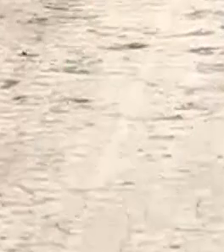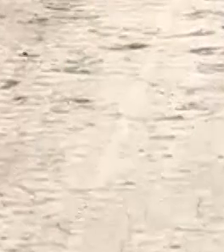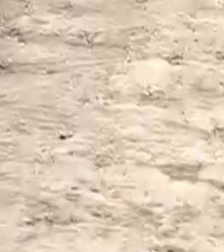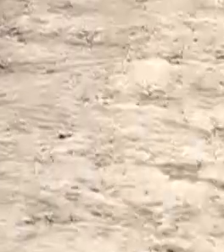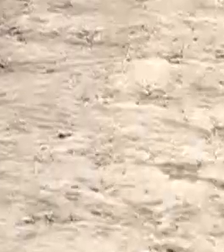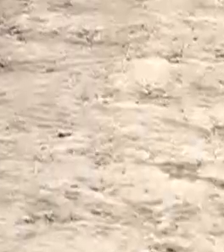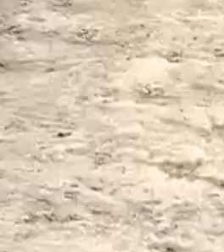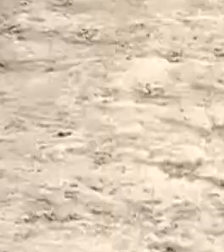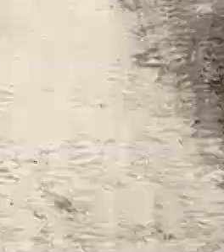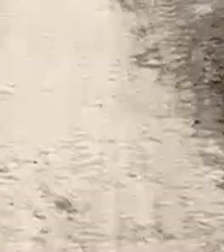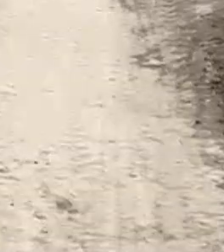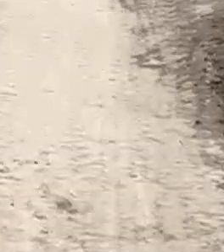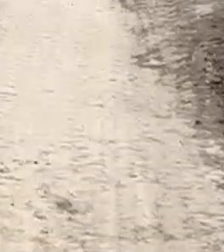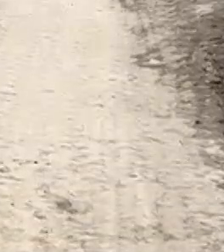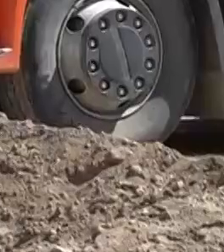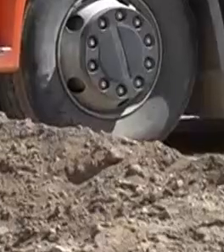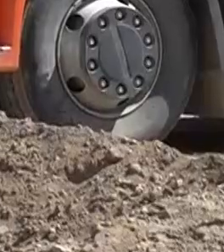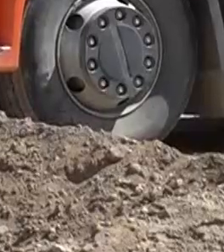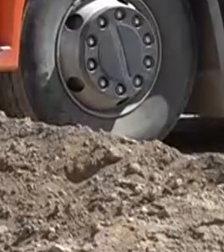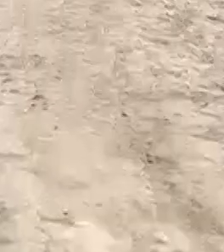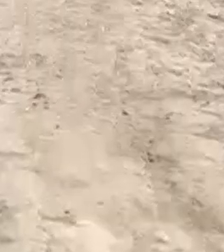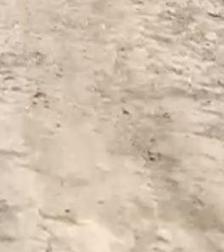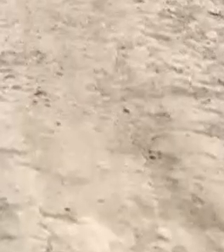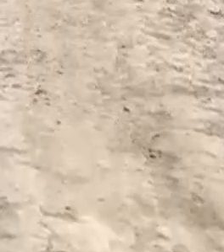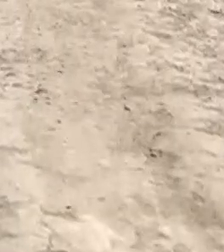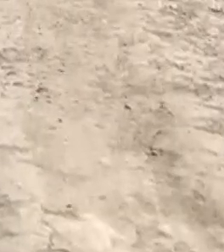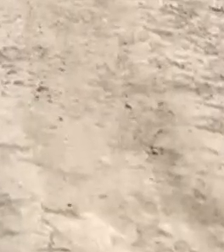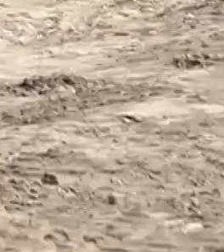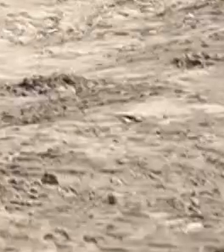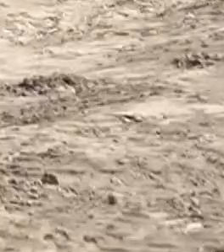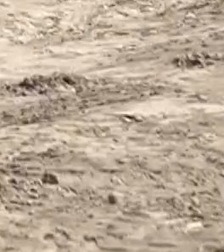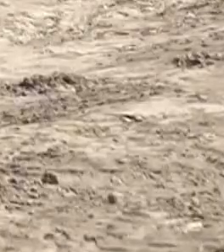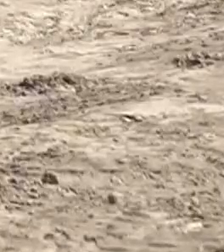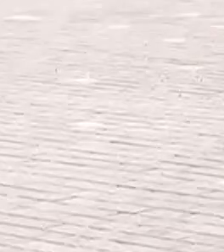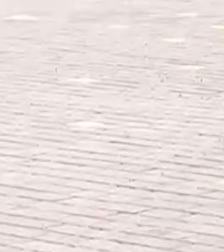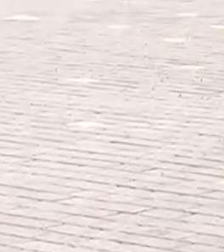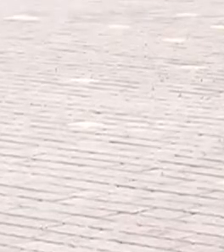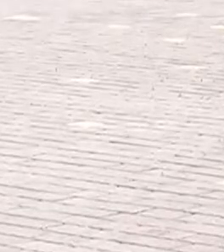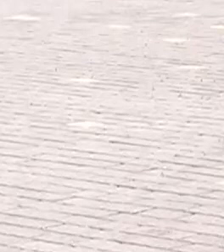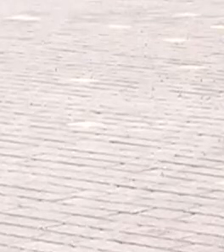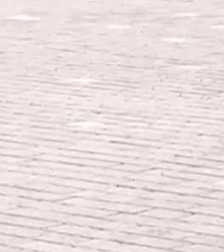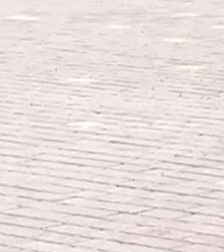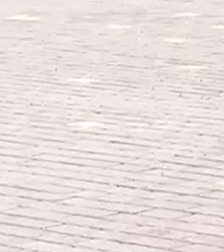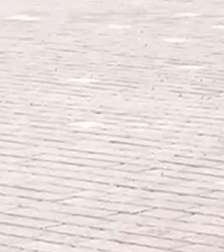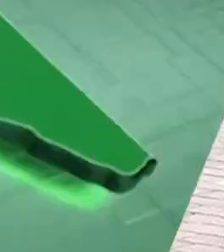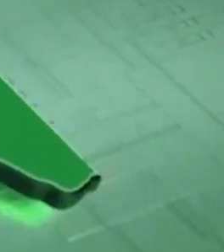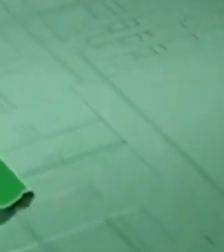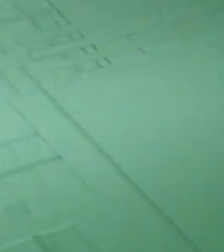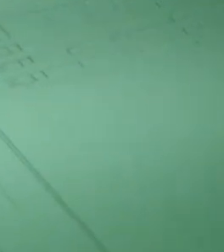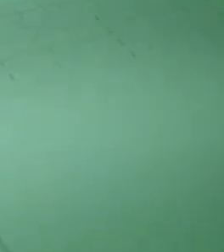Жители села Береке возмущены. Несколько лет власти игнорируют коммунальные проблемы. Все подробности в материале Аделя Жаркеновой.